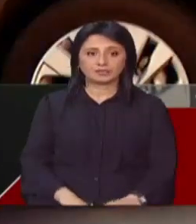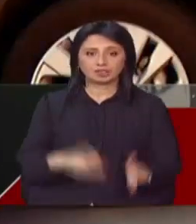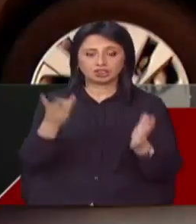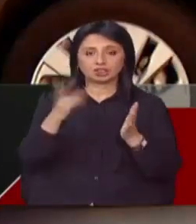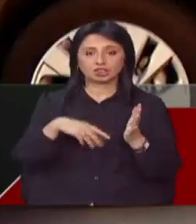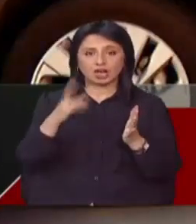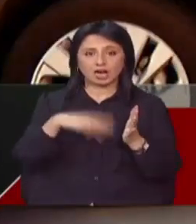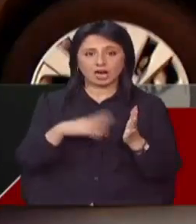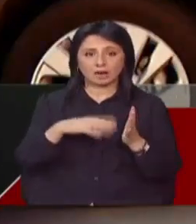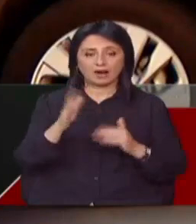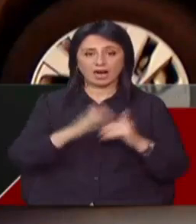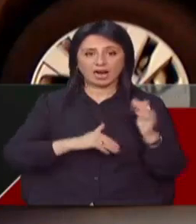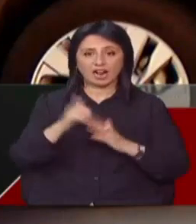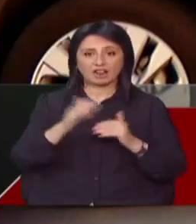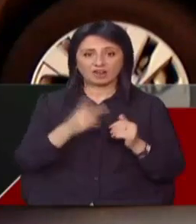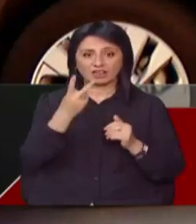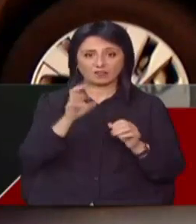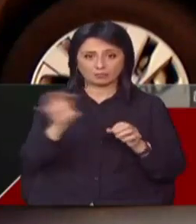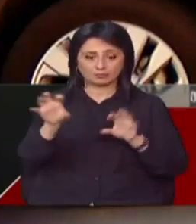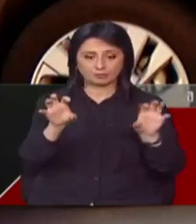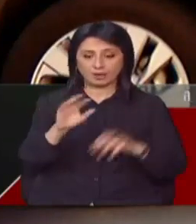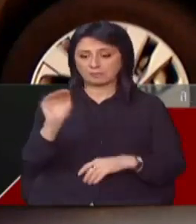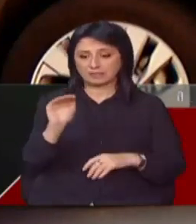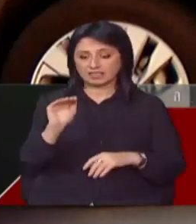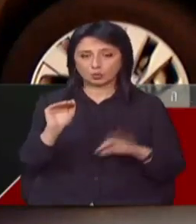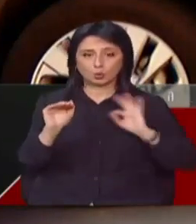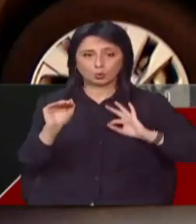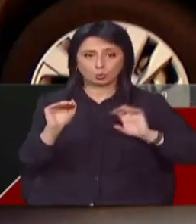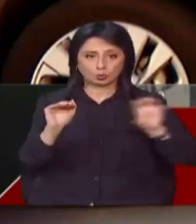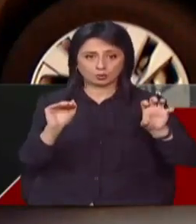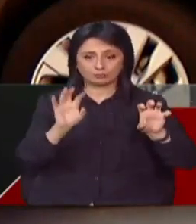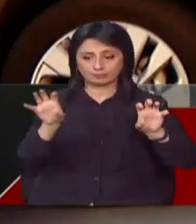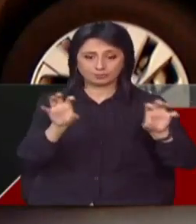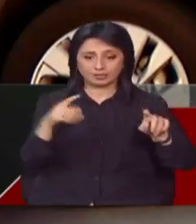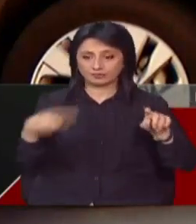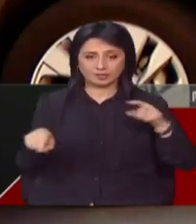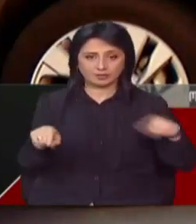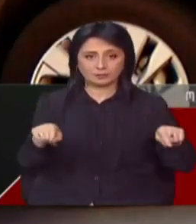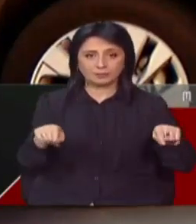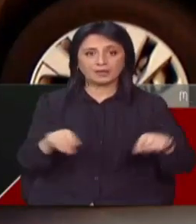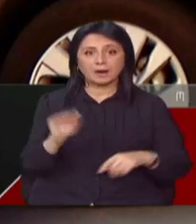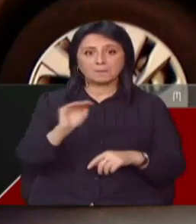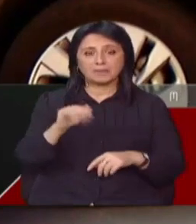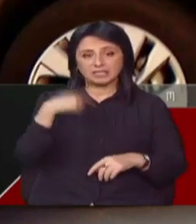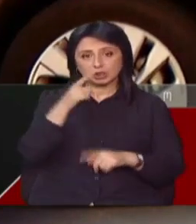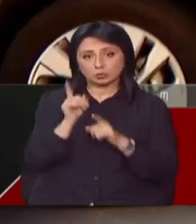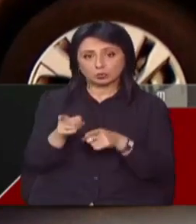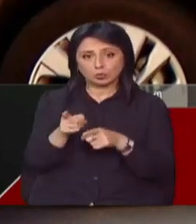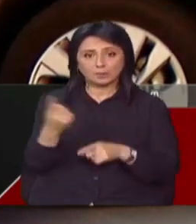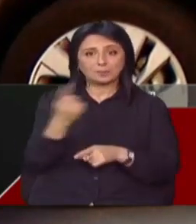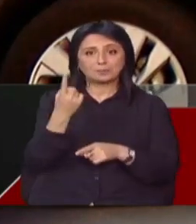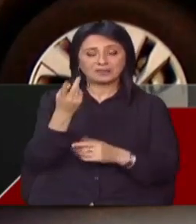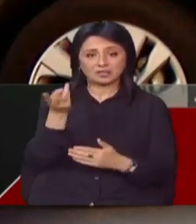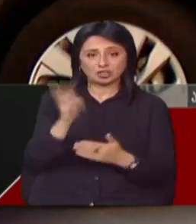Ჯარიმები კლასიფიკაცია მოხდა ორ ნაწილად, ფიზიკური და იურიდიული პირების შემთხვევაში განსხვავებულია. Ფიზიკური პირების შემთხვევაში